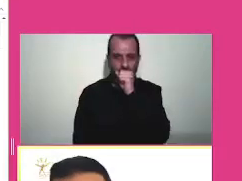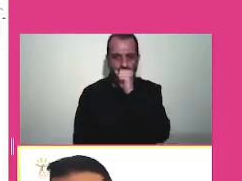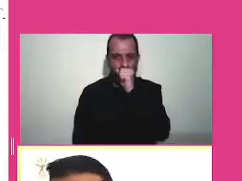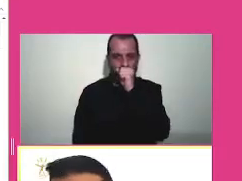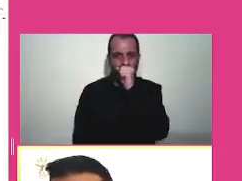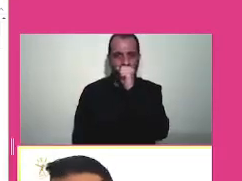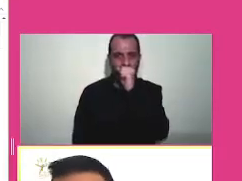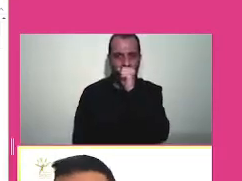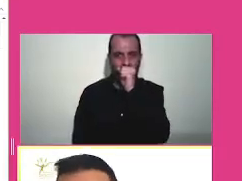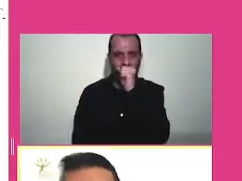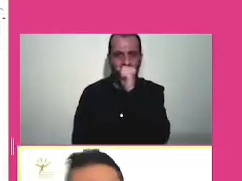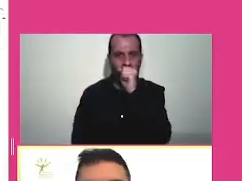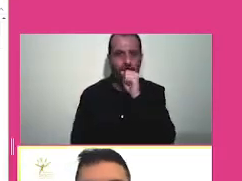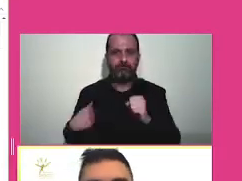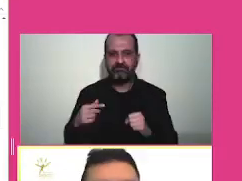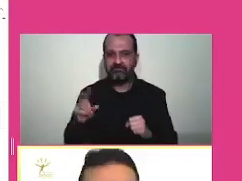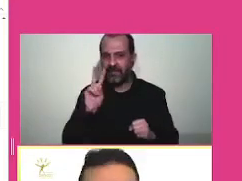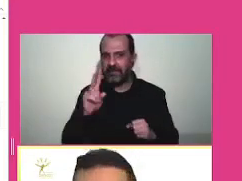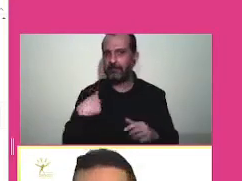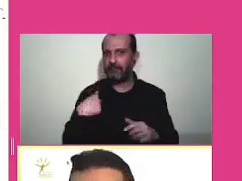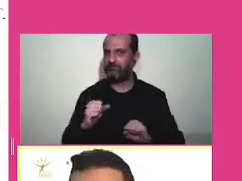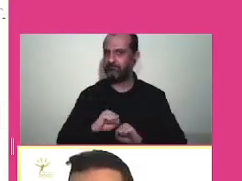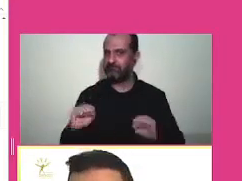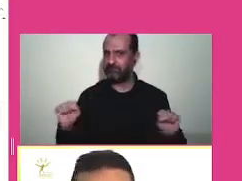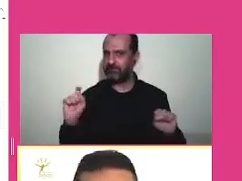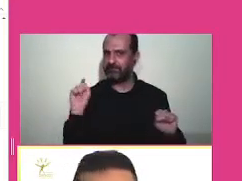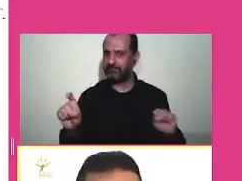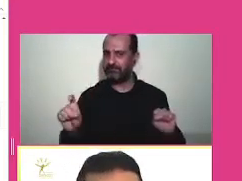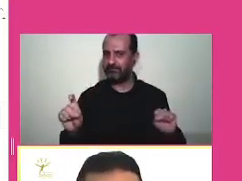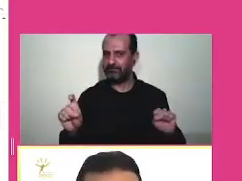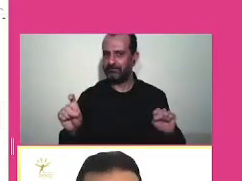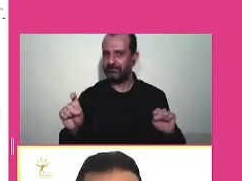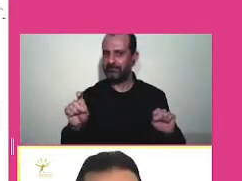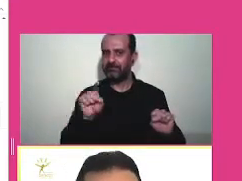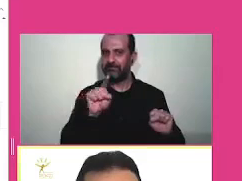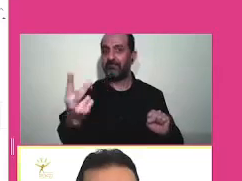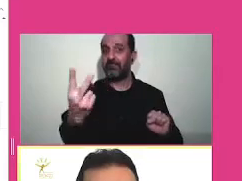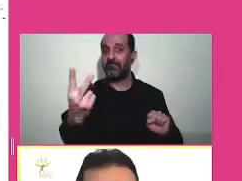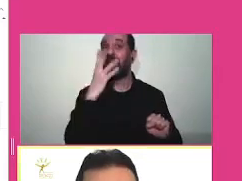full screen, γιατί είναι full screen, οπότε θα το κάνω έτσι. Μάλλον δεν το βλέπετε.